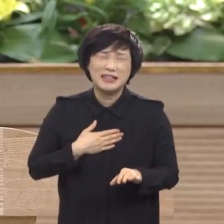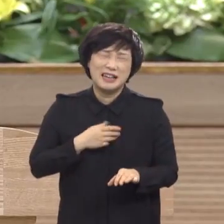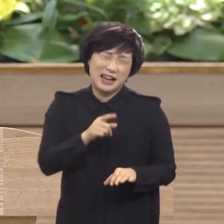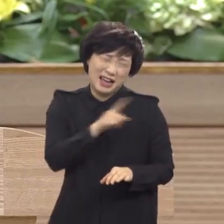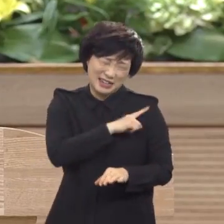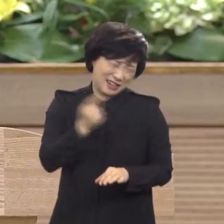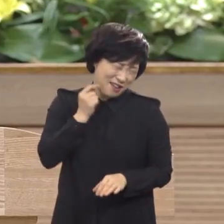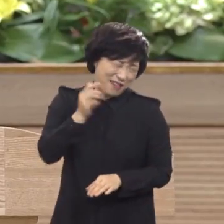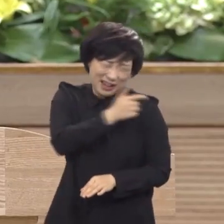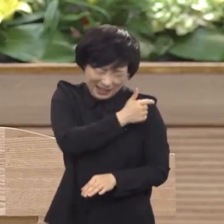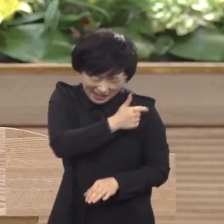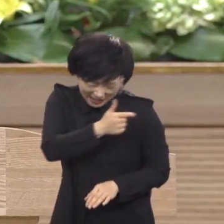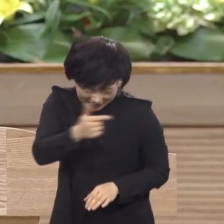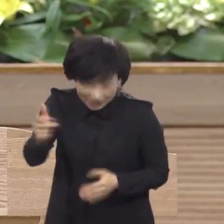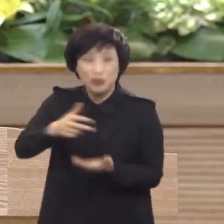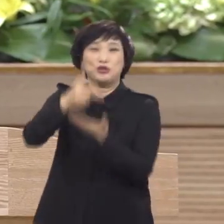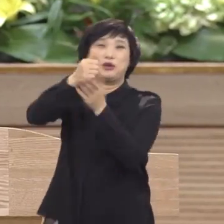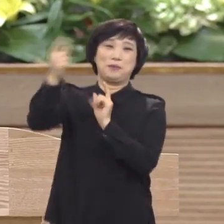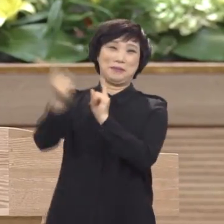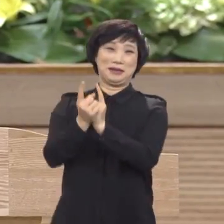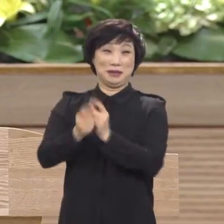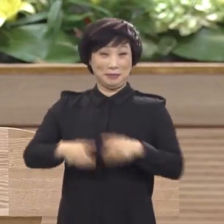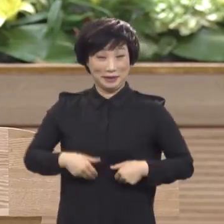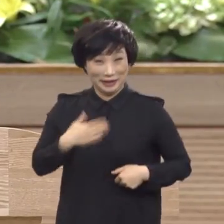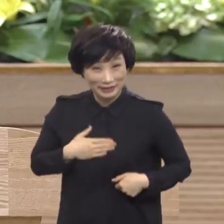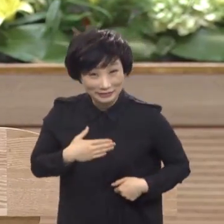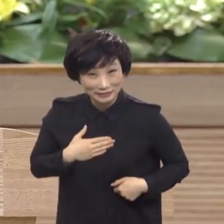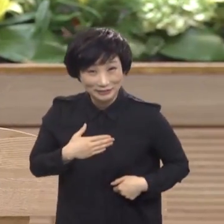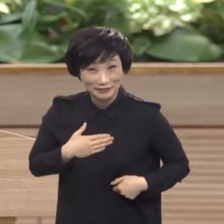가장 영광스럽게 주님 만날 수 있도록